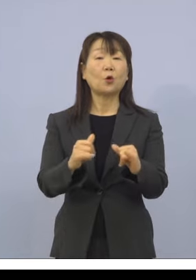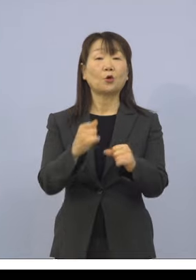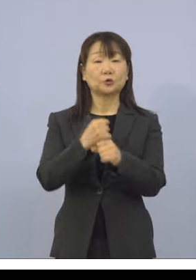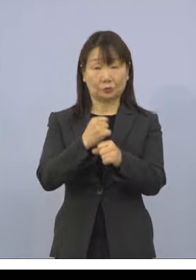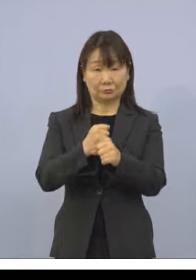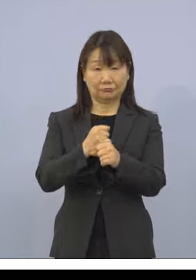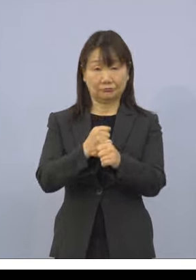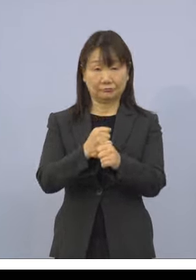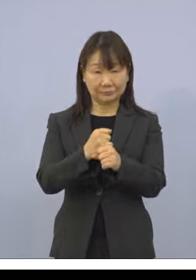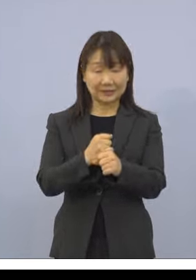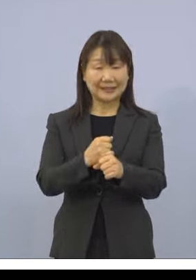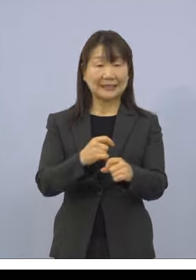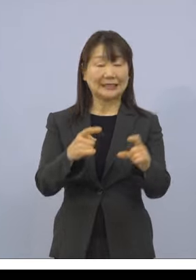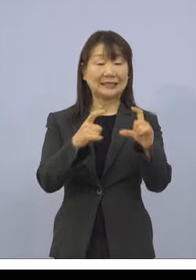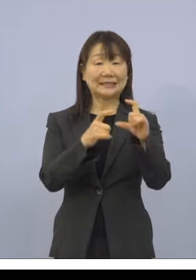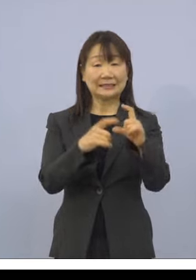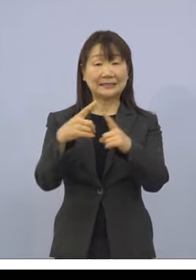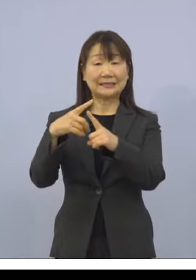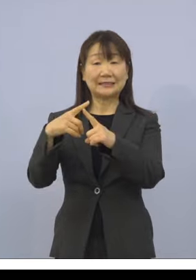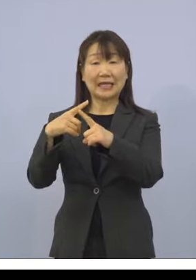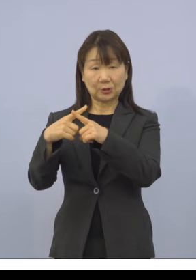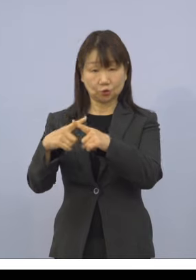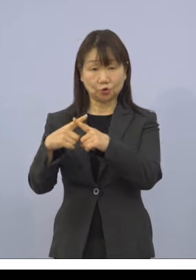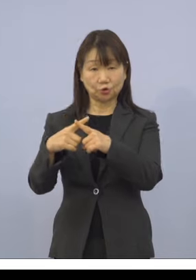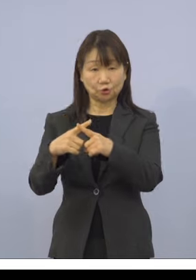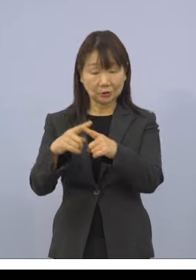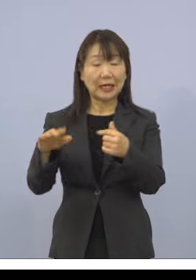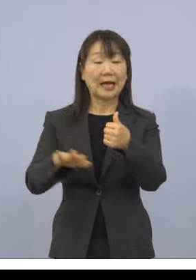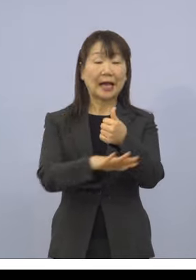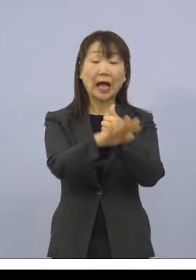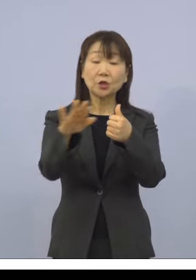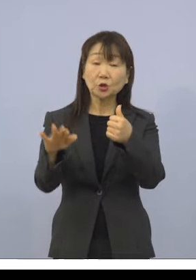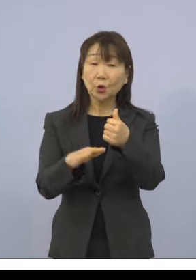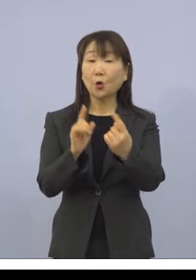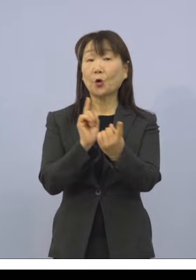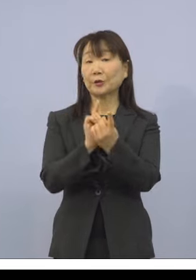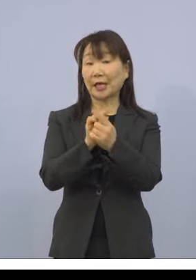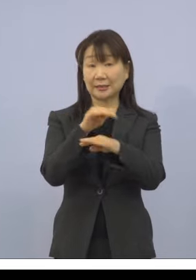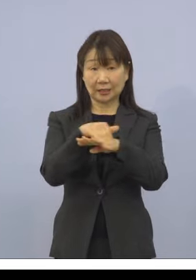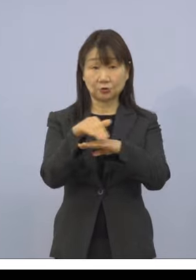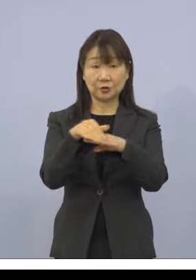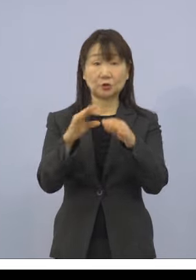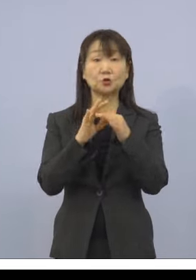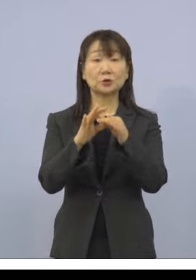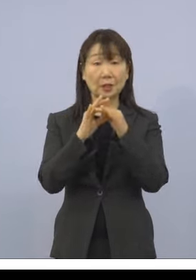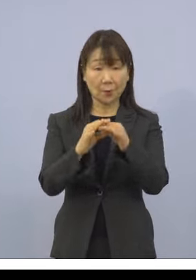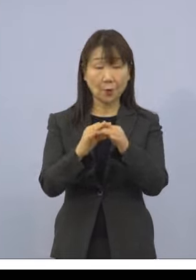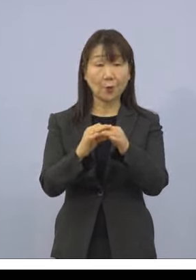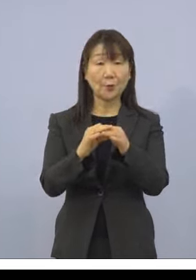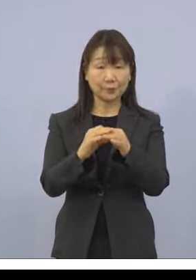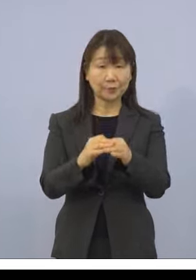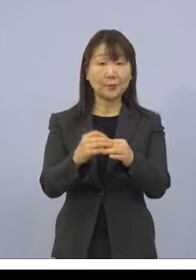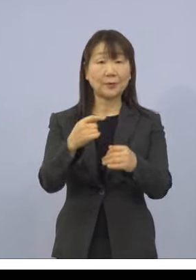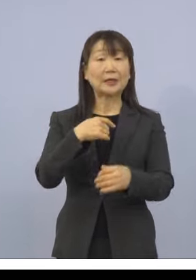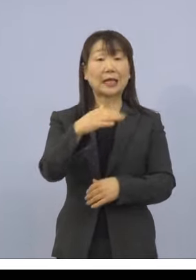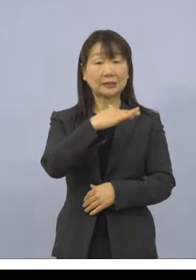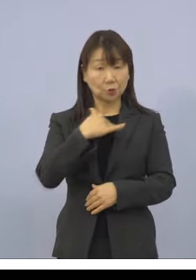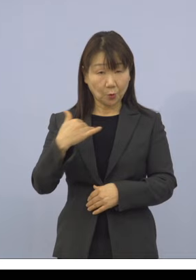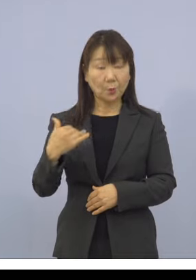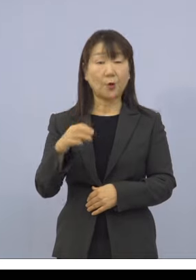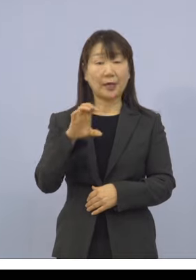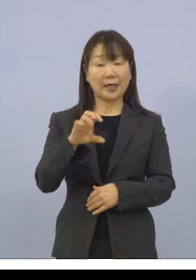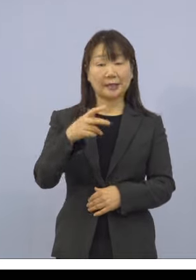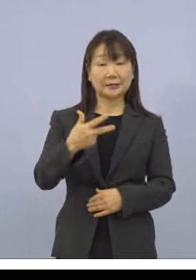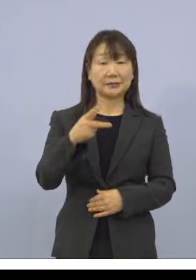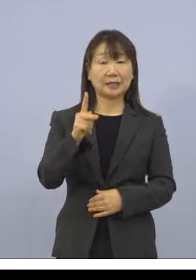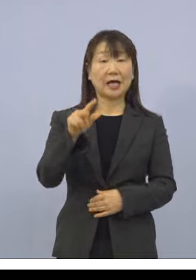ね、いわゆる環境対策につきましても率先して私どももエシカル消費